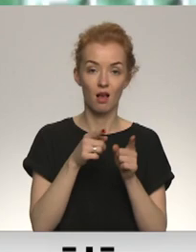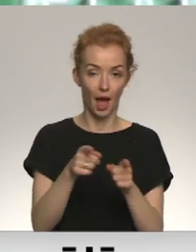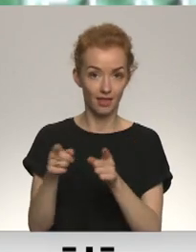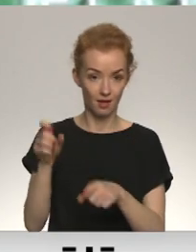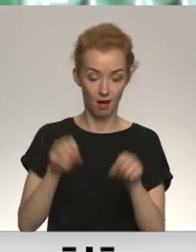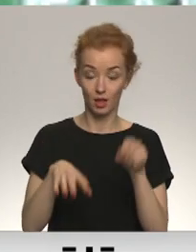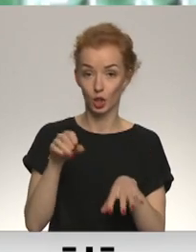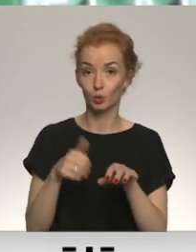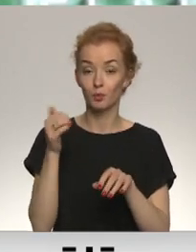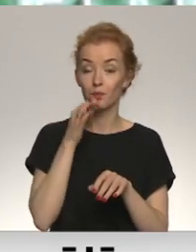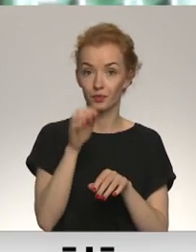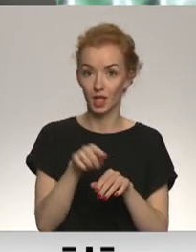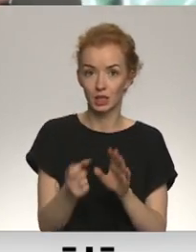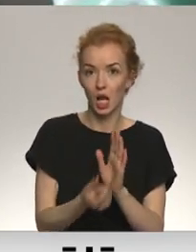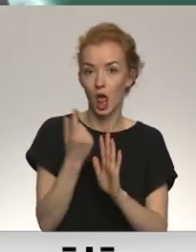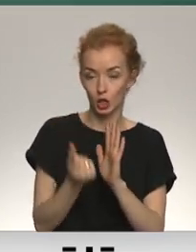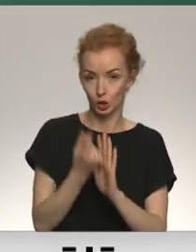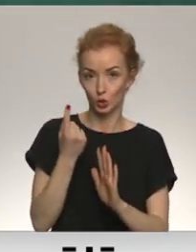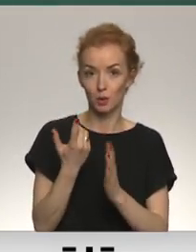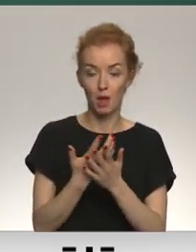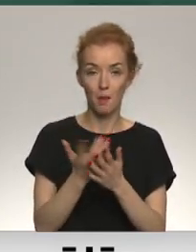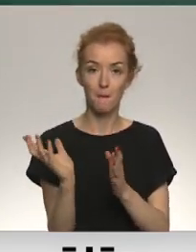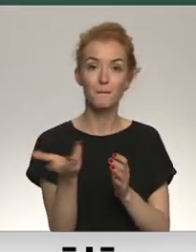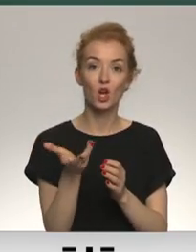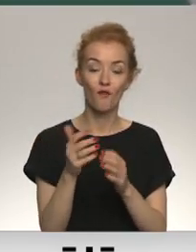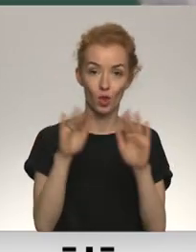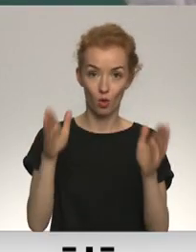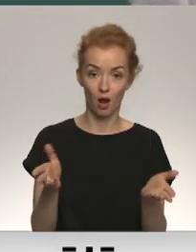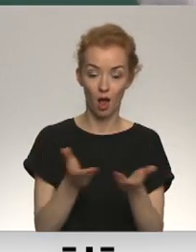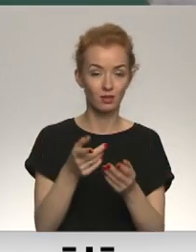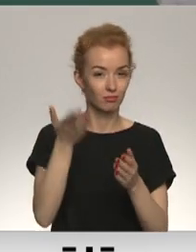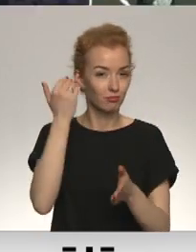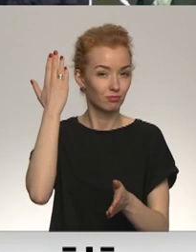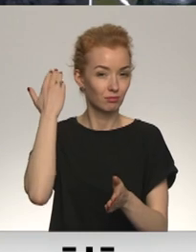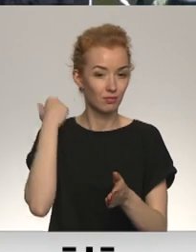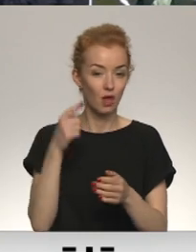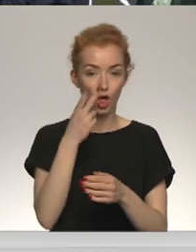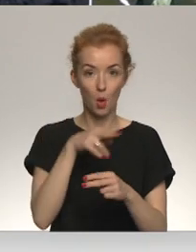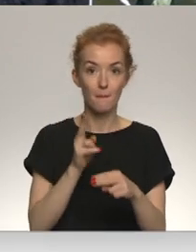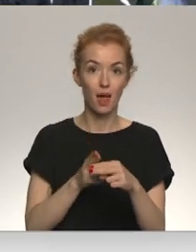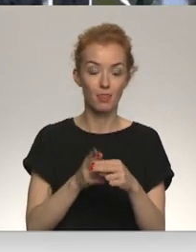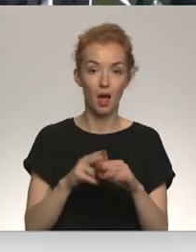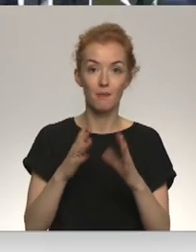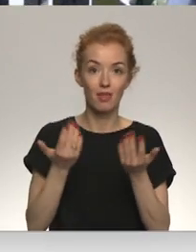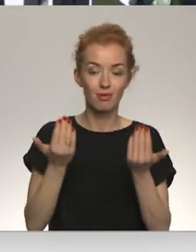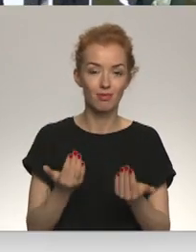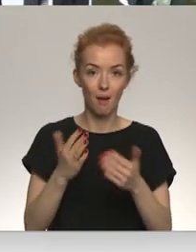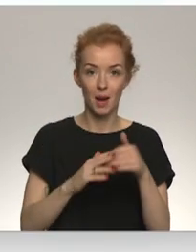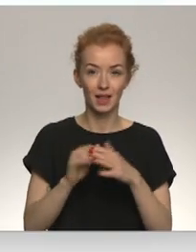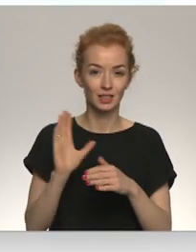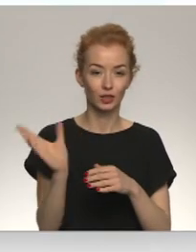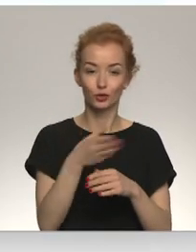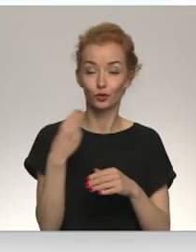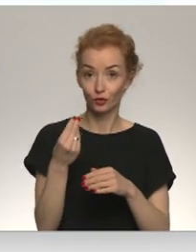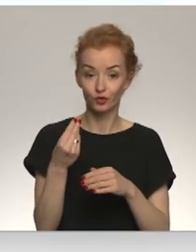Tie ir resursi, ja mēs paskatāmies uz to mikroviņu krāsni, tā ir veco laiku, viņa ir no metāla, bet tagad jau praktiski visas